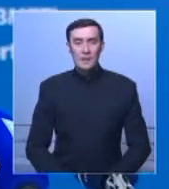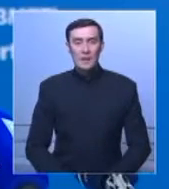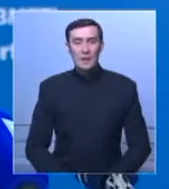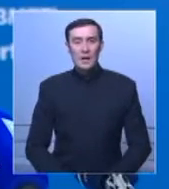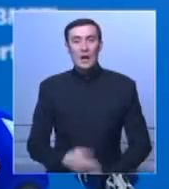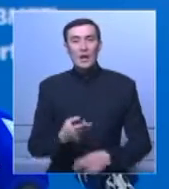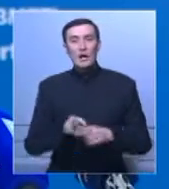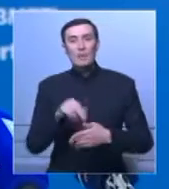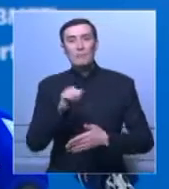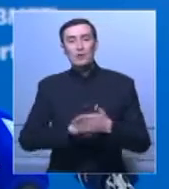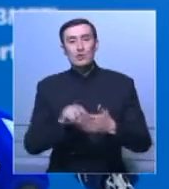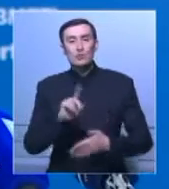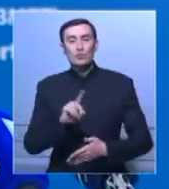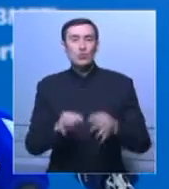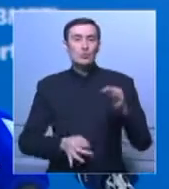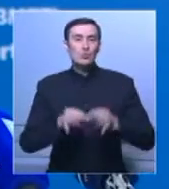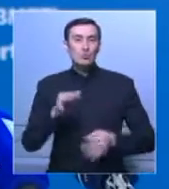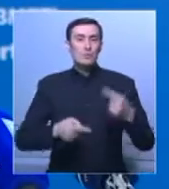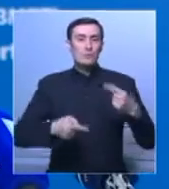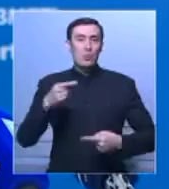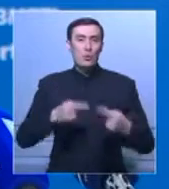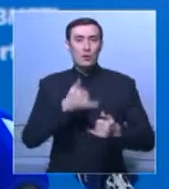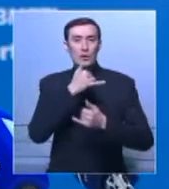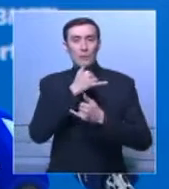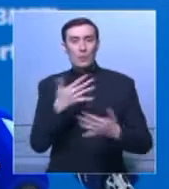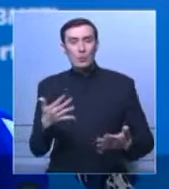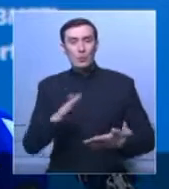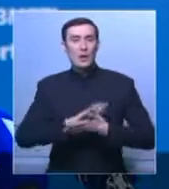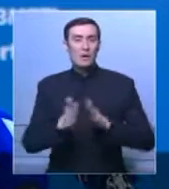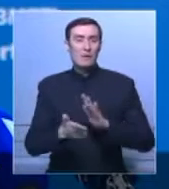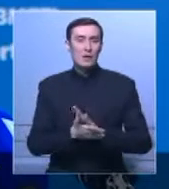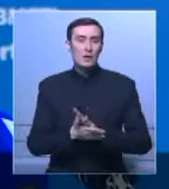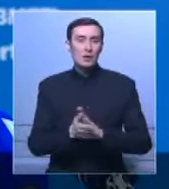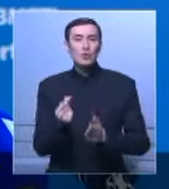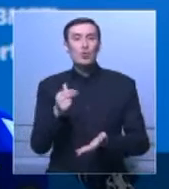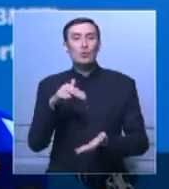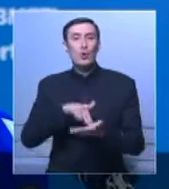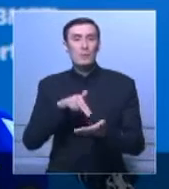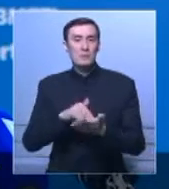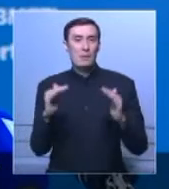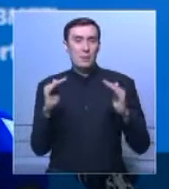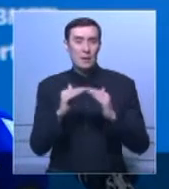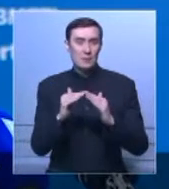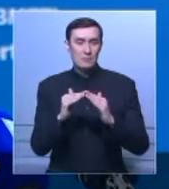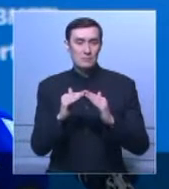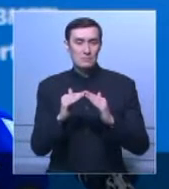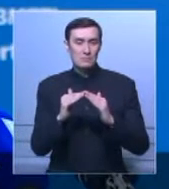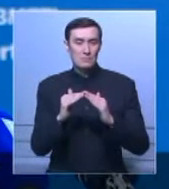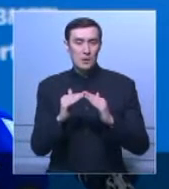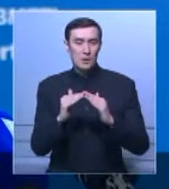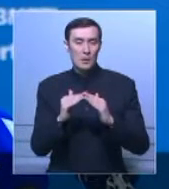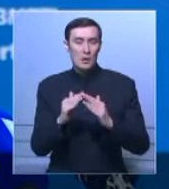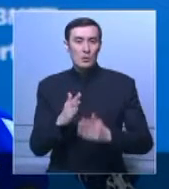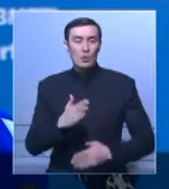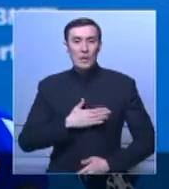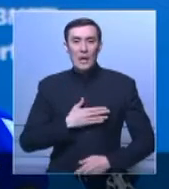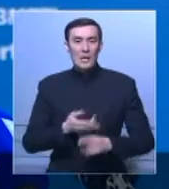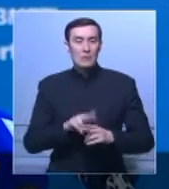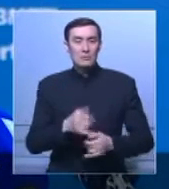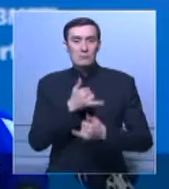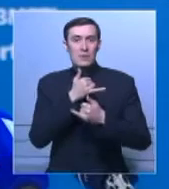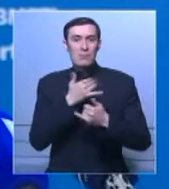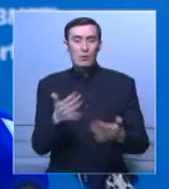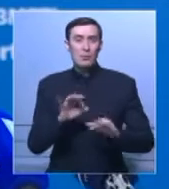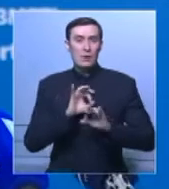Объясняет это судами с подрядчиком, никак не могут прийти к соглашению по стоимости объекта. Ну, не в моей компетенции